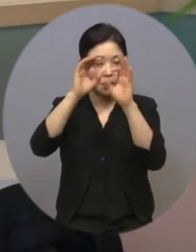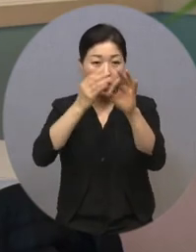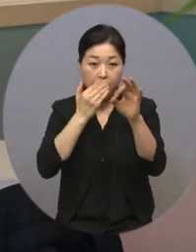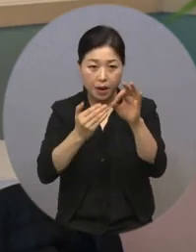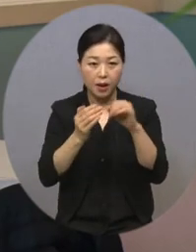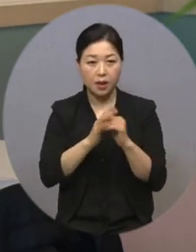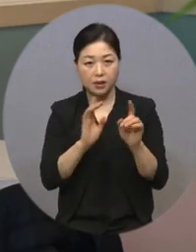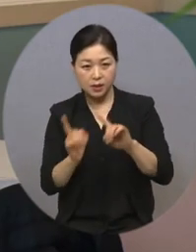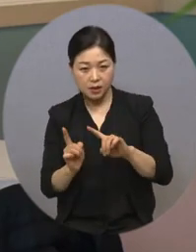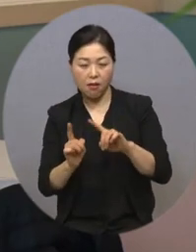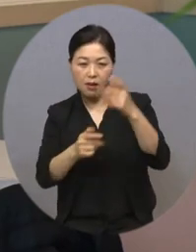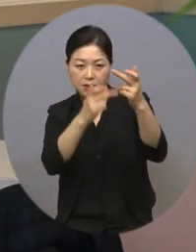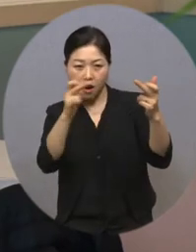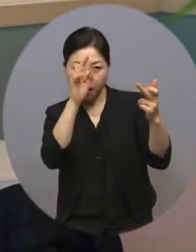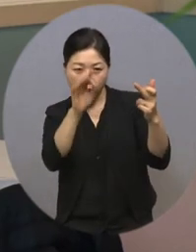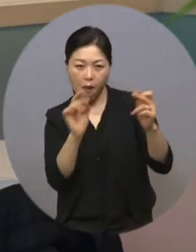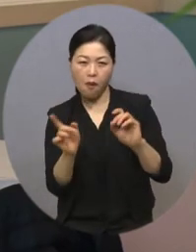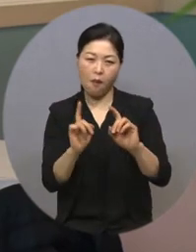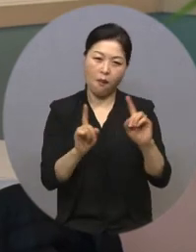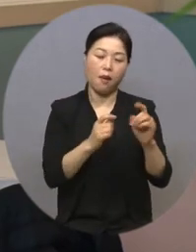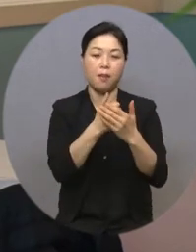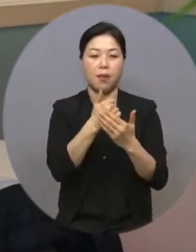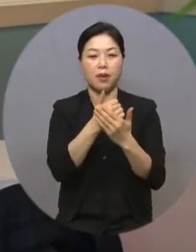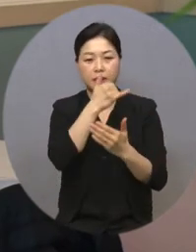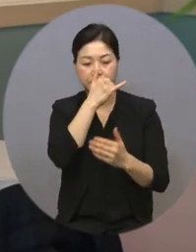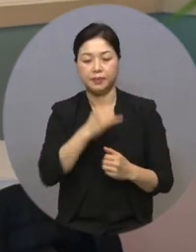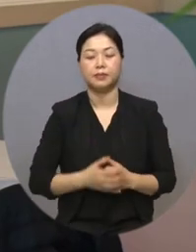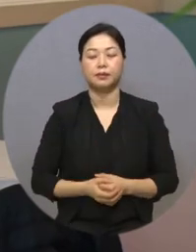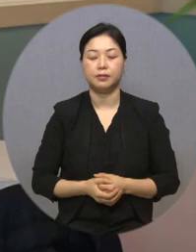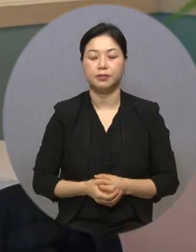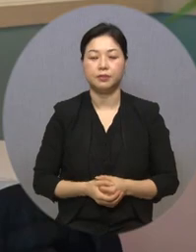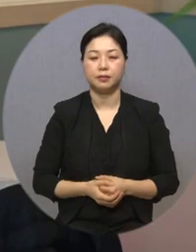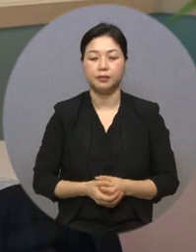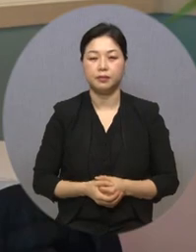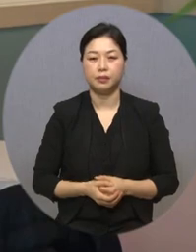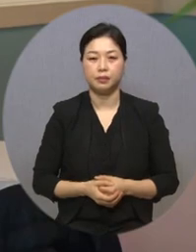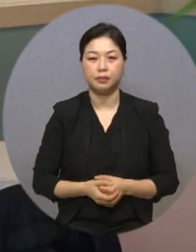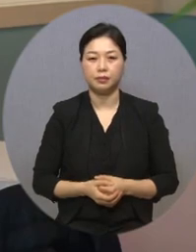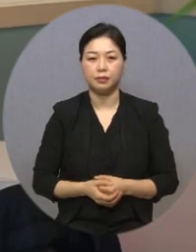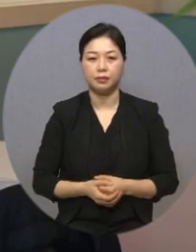자연 힐링을 선사하고 있습니다. 복지TV 뉴스 이소영입니다.